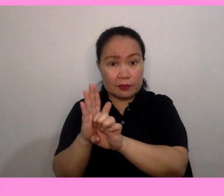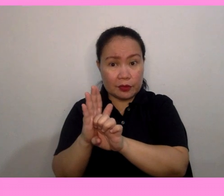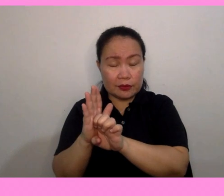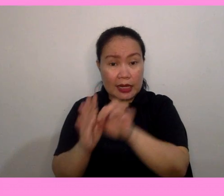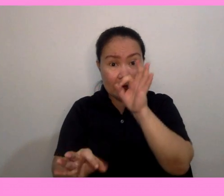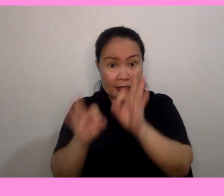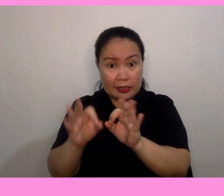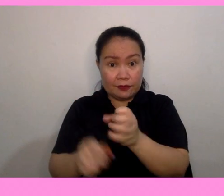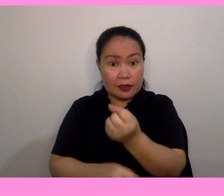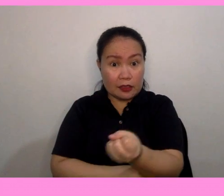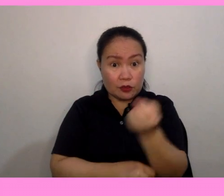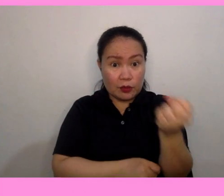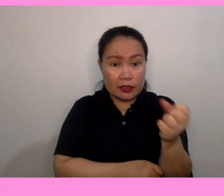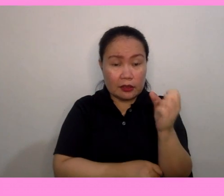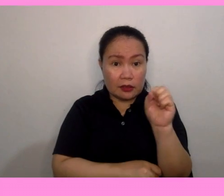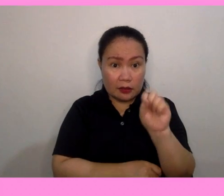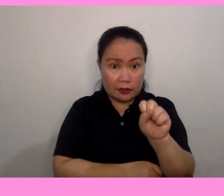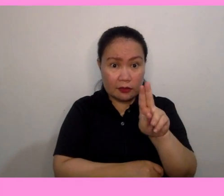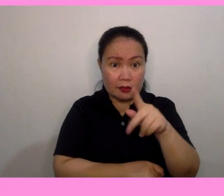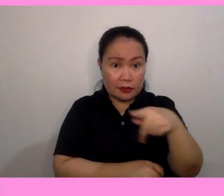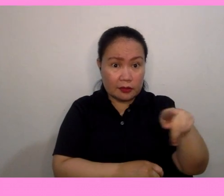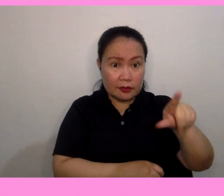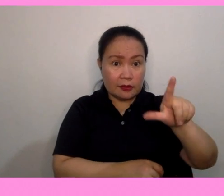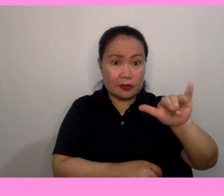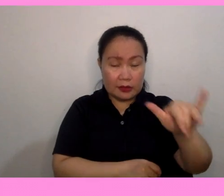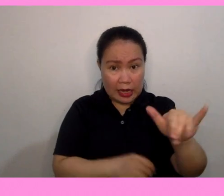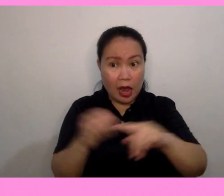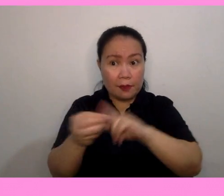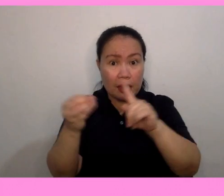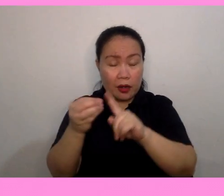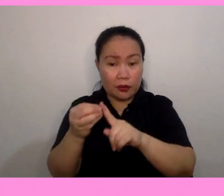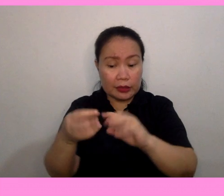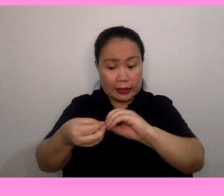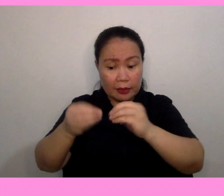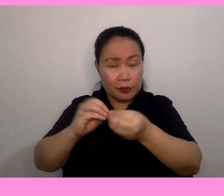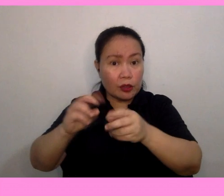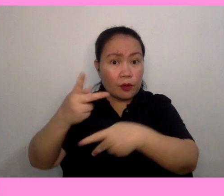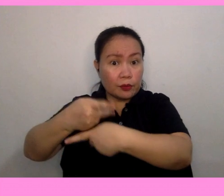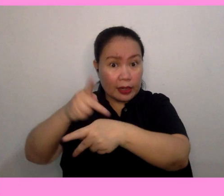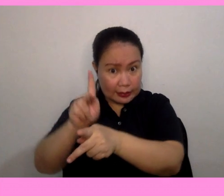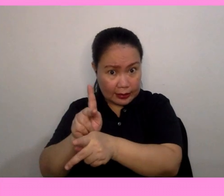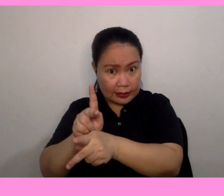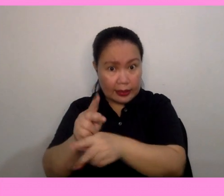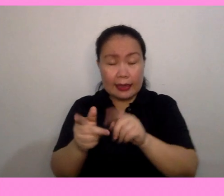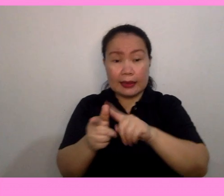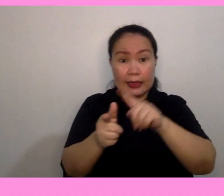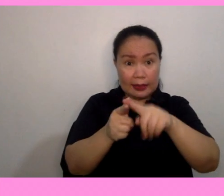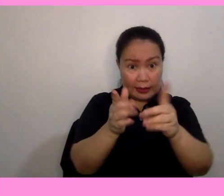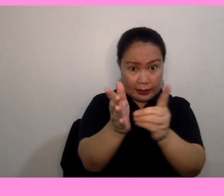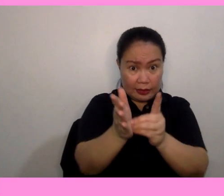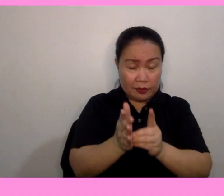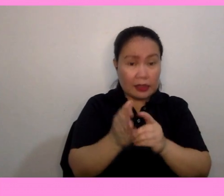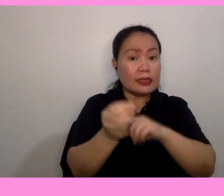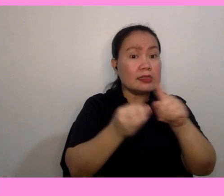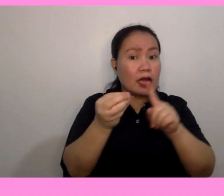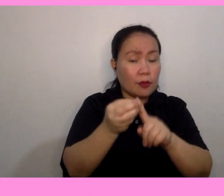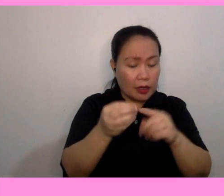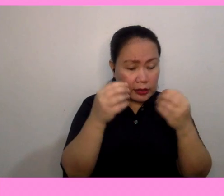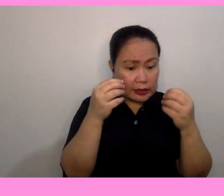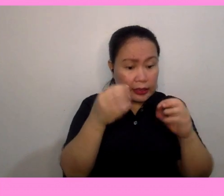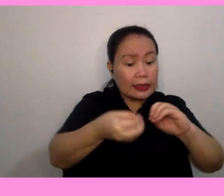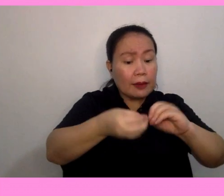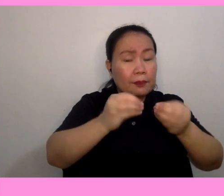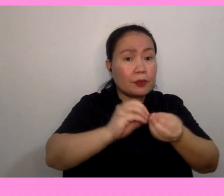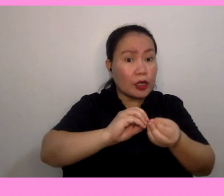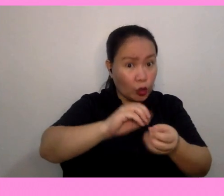Halimbawa, kung ang supply ay tumutukoy sa bilang ng mga produkto, ang demand naman ay tumutukoy sa dami ng